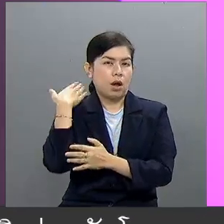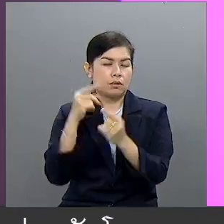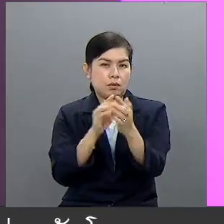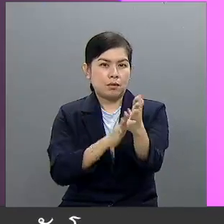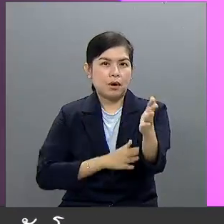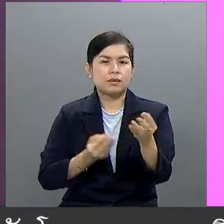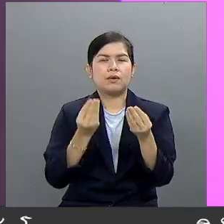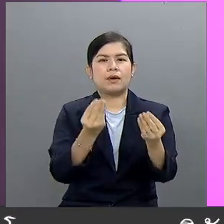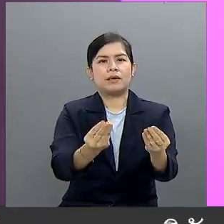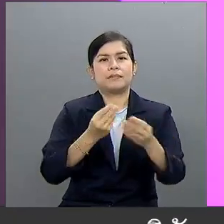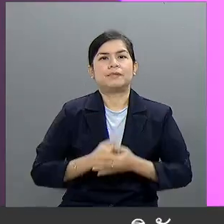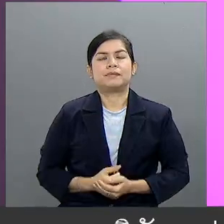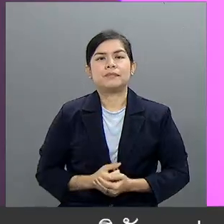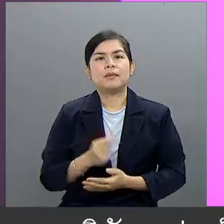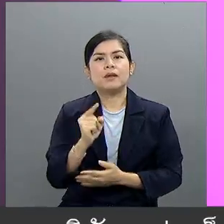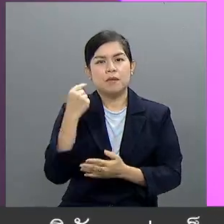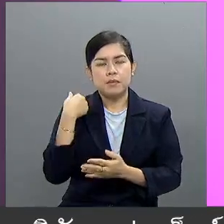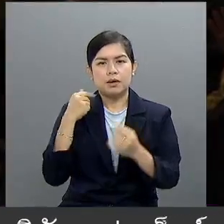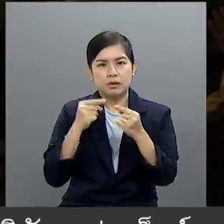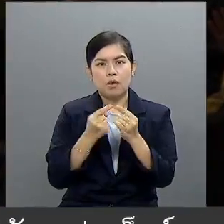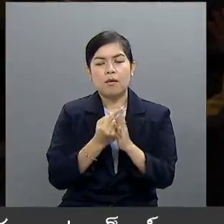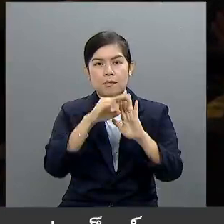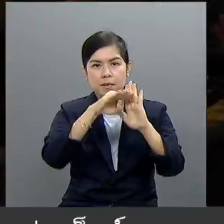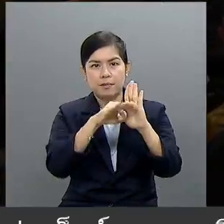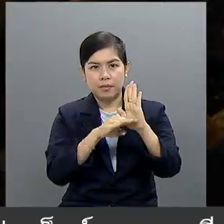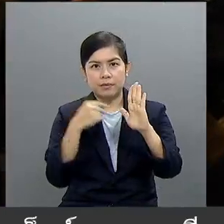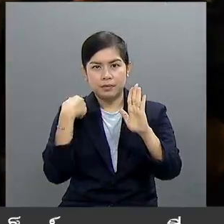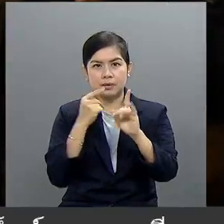ำคัญนะครับสามารถใช้ได้จริงในปัจจุบันครับ